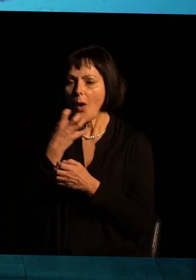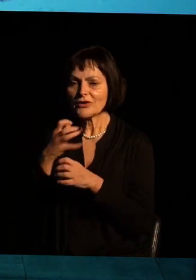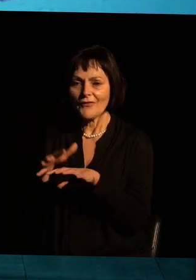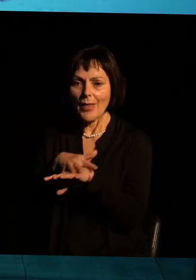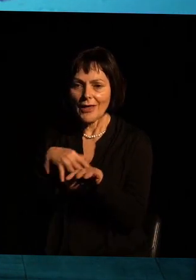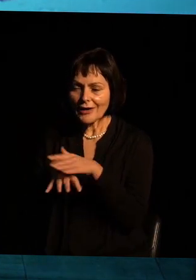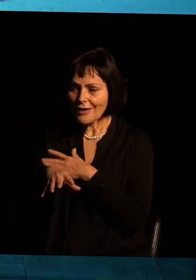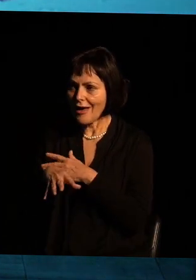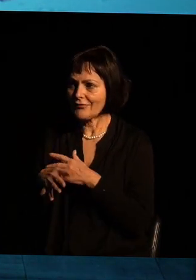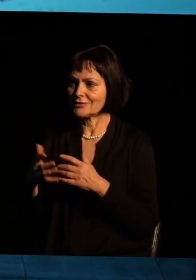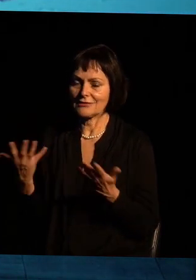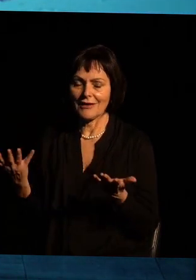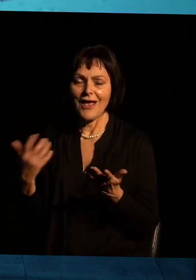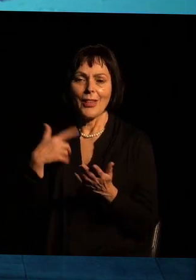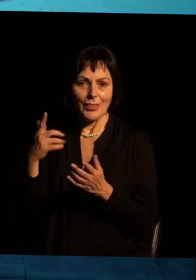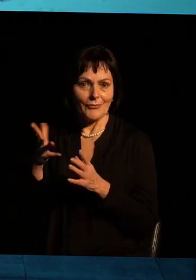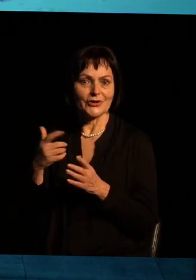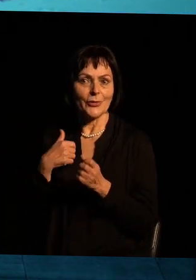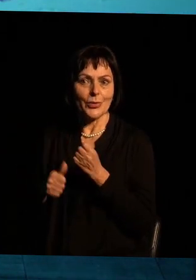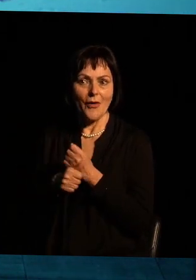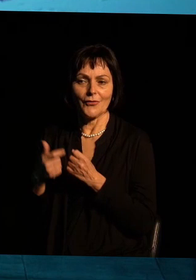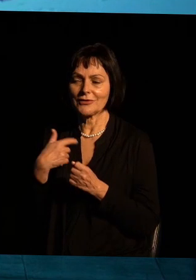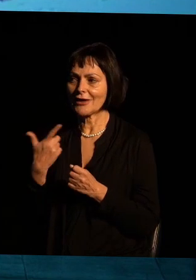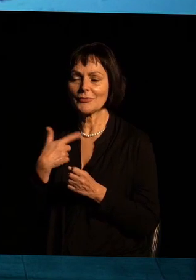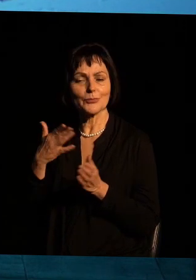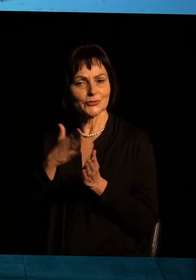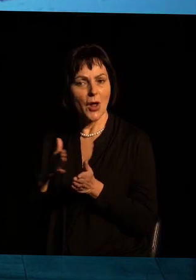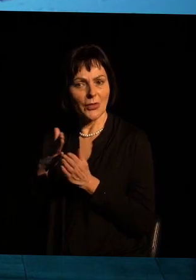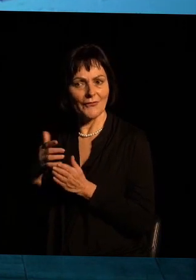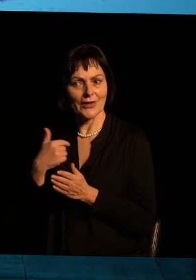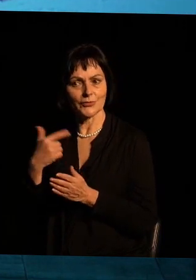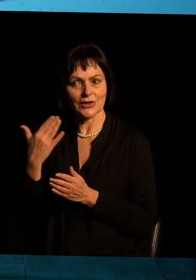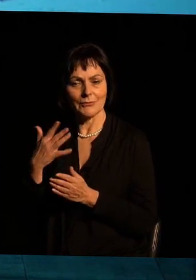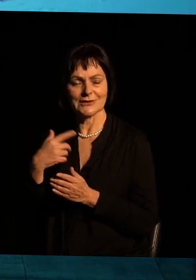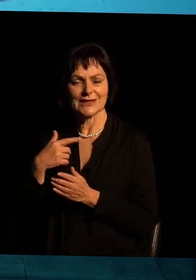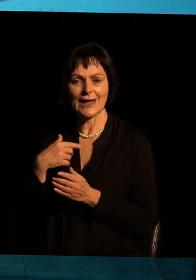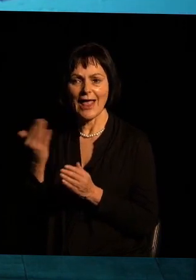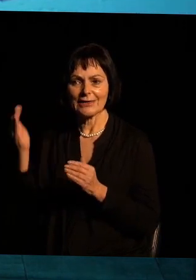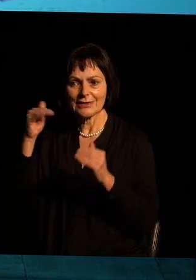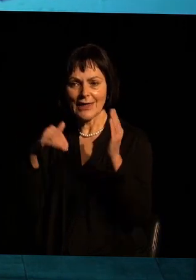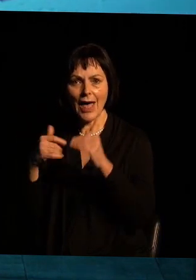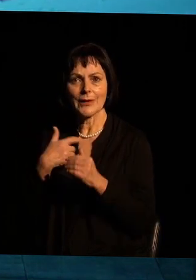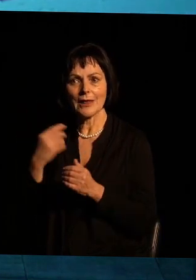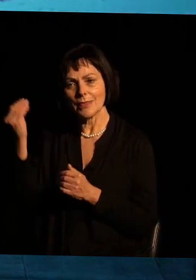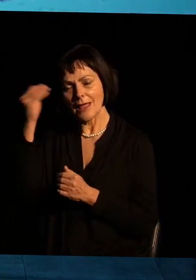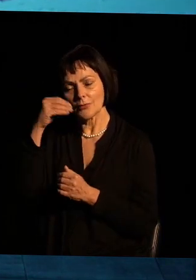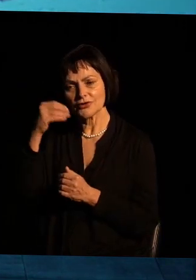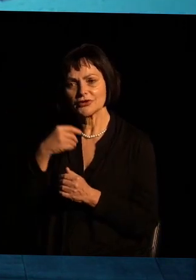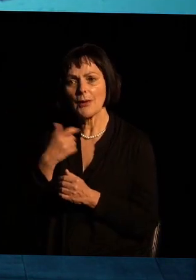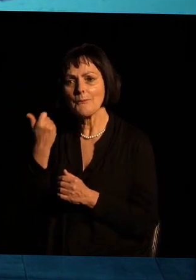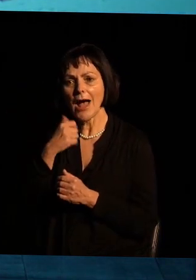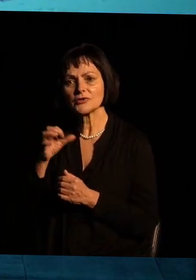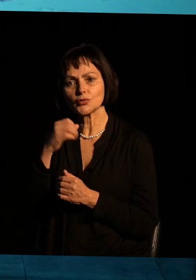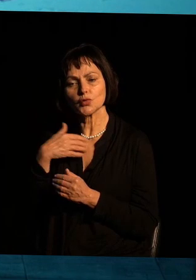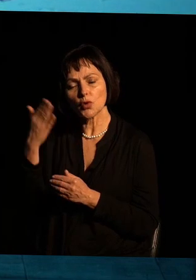rękawice. No i to świadczy o naszym wtedy takim przygotowaniu, że my z tych Tatr wynieśliśmy no, bardzo